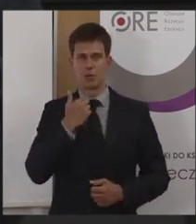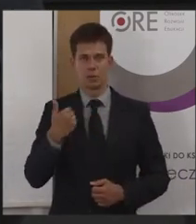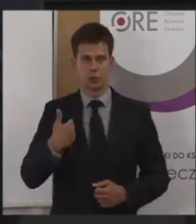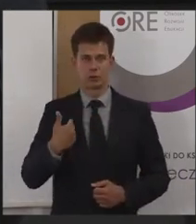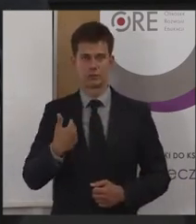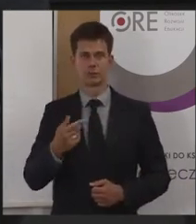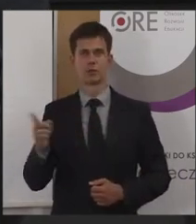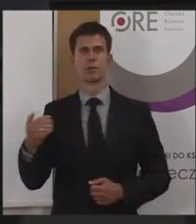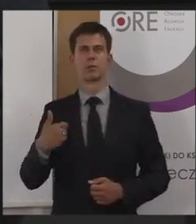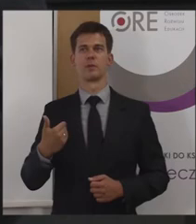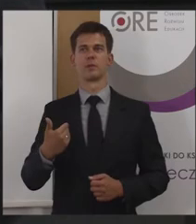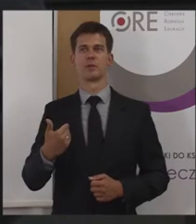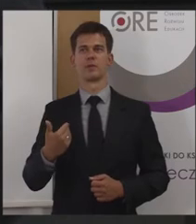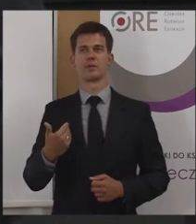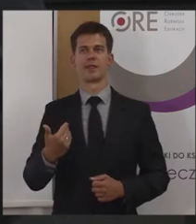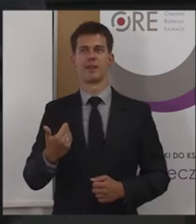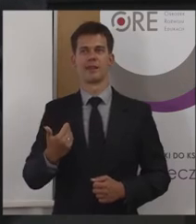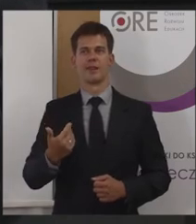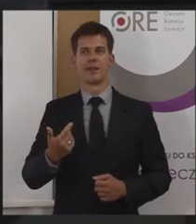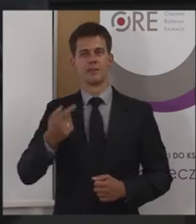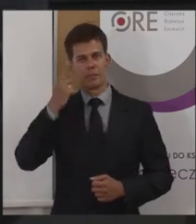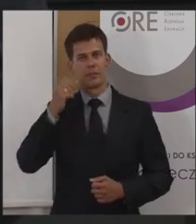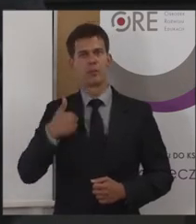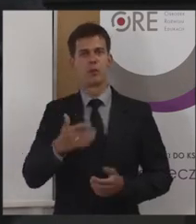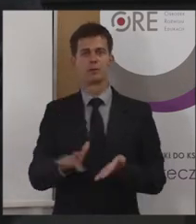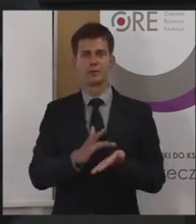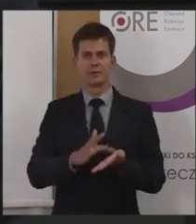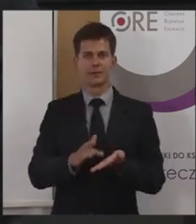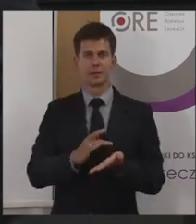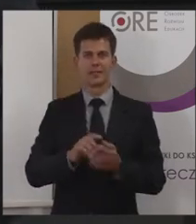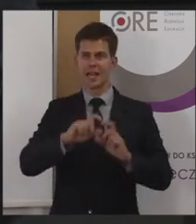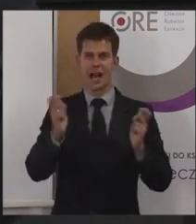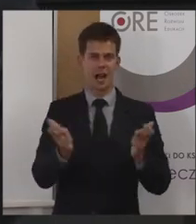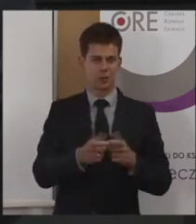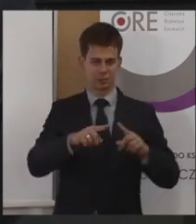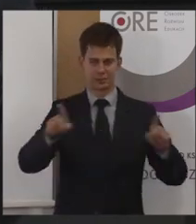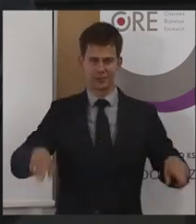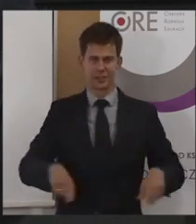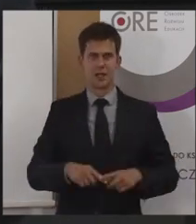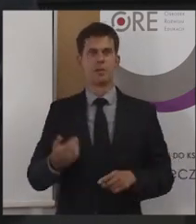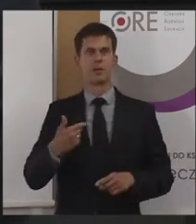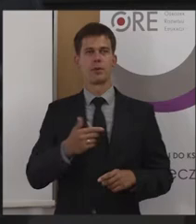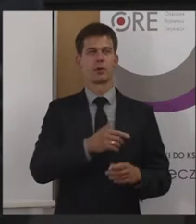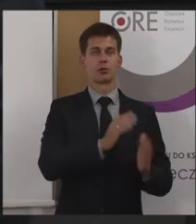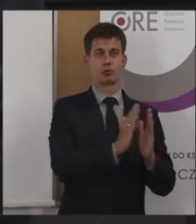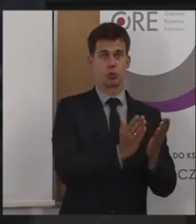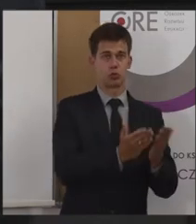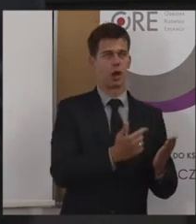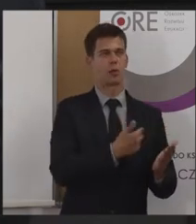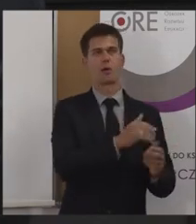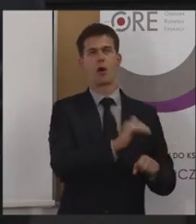tachałem wielkie tomiska brajlowskie do szkoły, część podręczników przepisywałem, dyktowali mi je